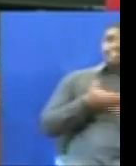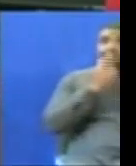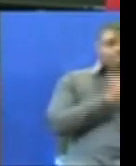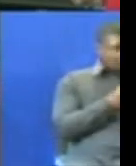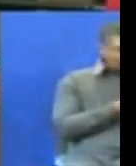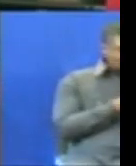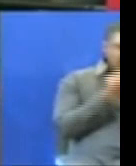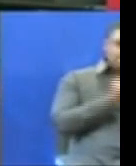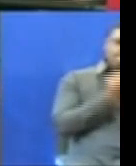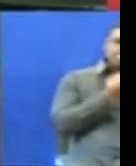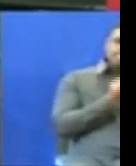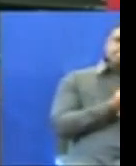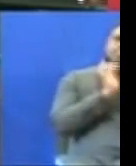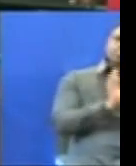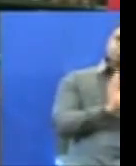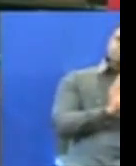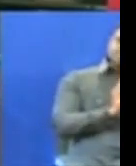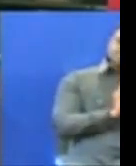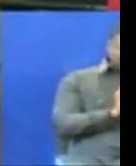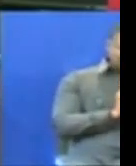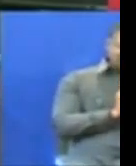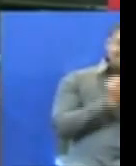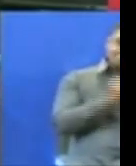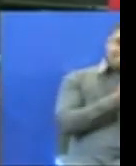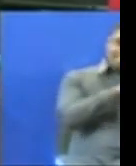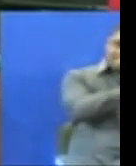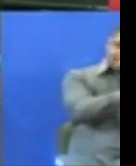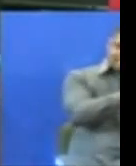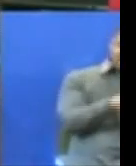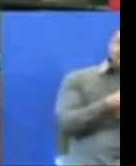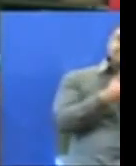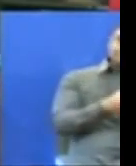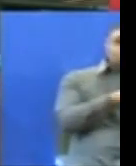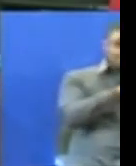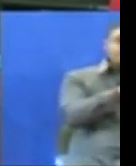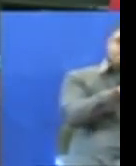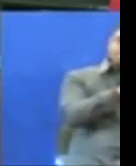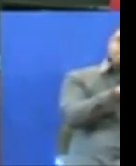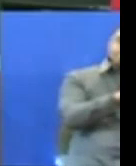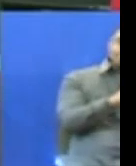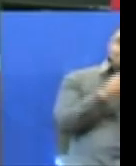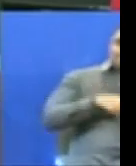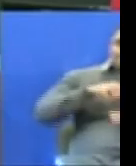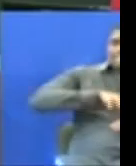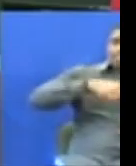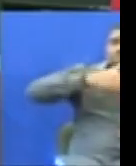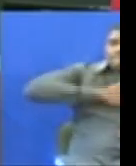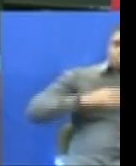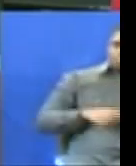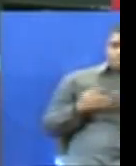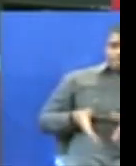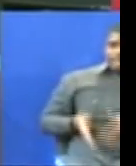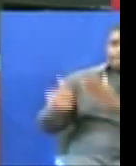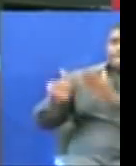na kazi nzuri inayofanywa, bado zipo changamoto katika maeneo kadha wa kadha katika jimbo langu. Tunayo barabara Hii